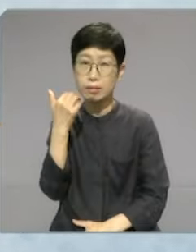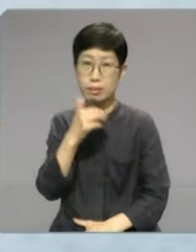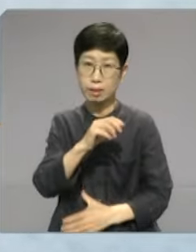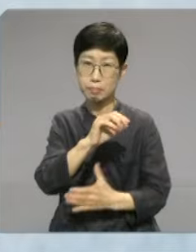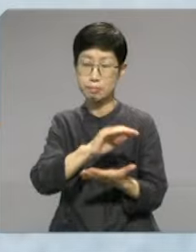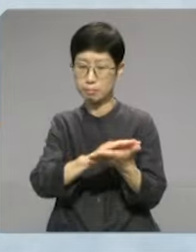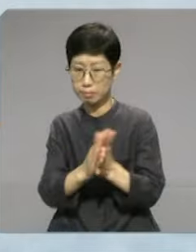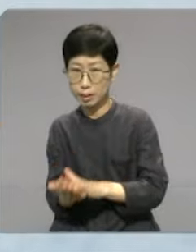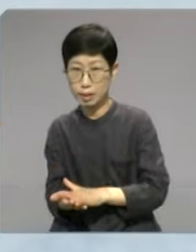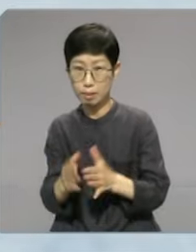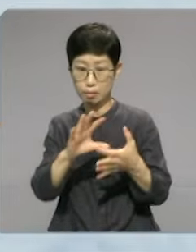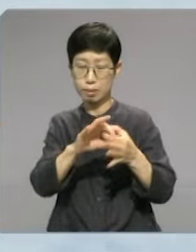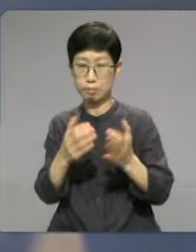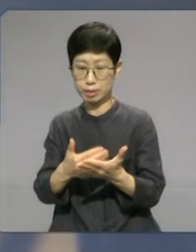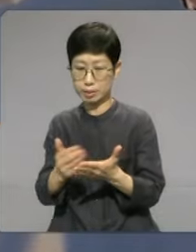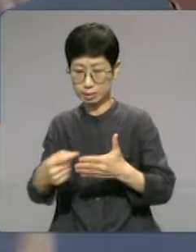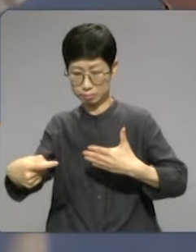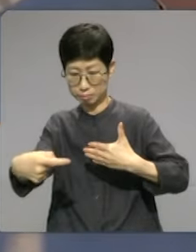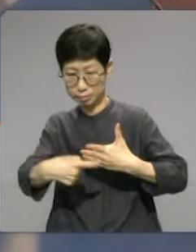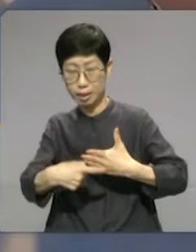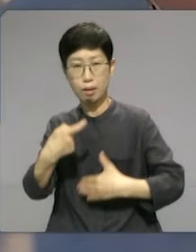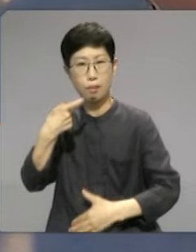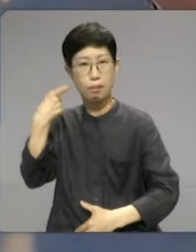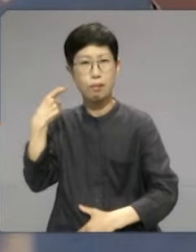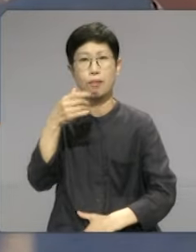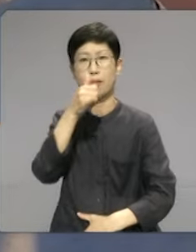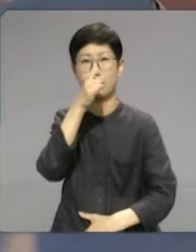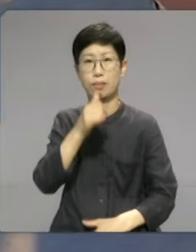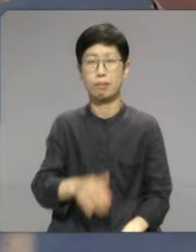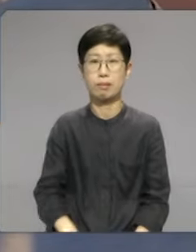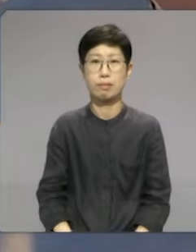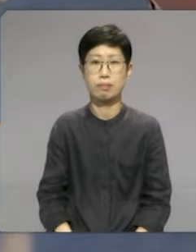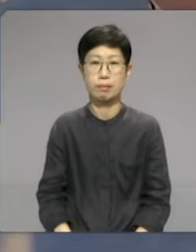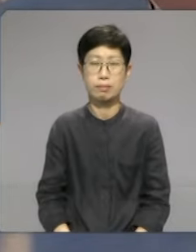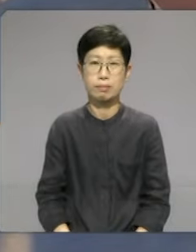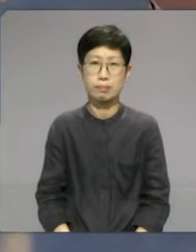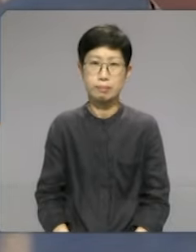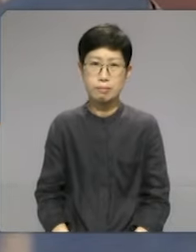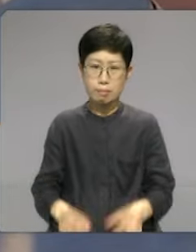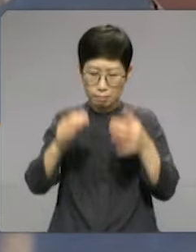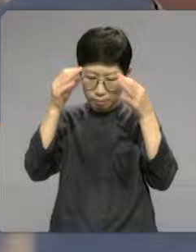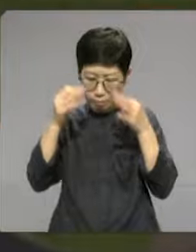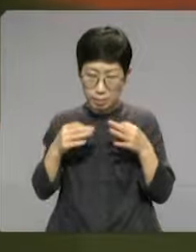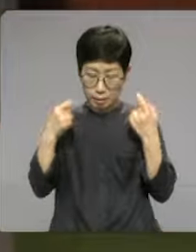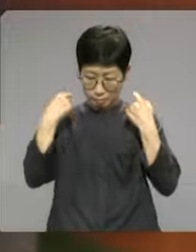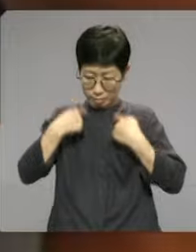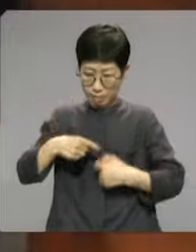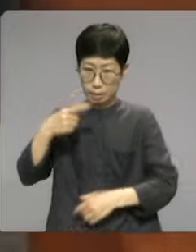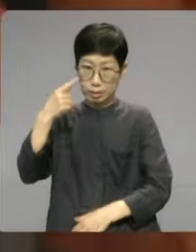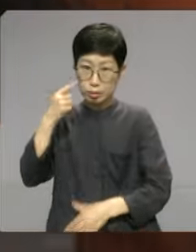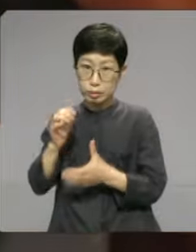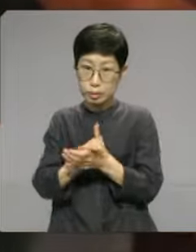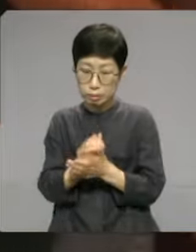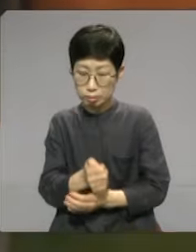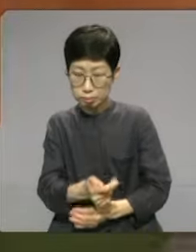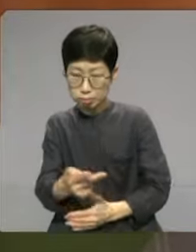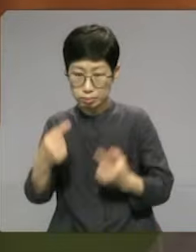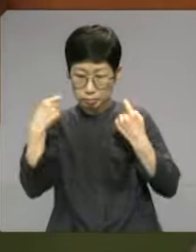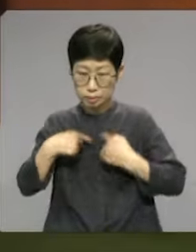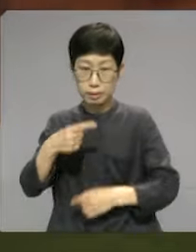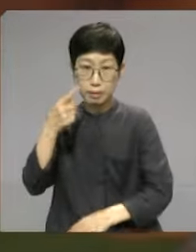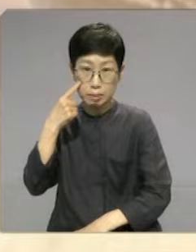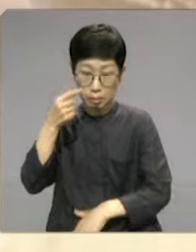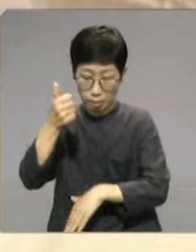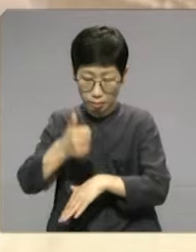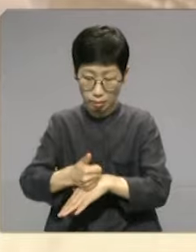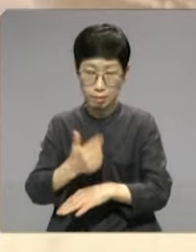올림픽 로고가 새겨진 뒷면은 표면이 긁 있습니다 휴스턴은 땀흘린 피부에 친구들에게 걸어보게 했더니